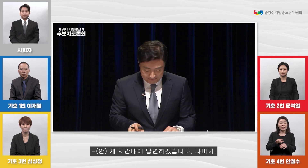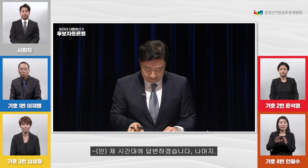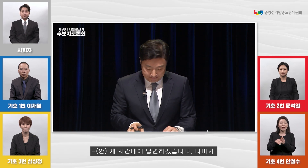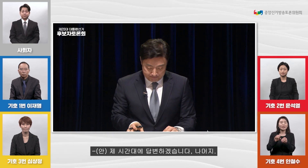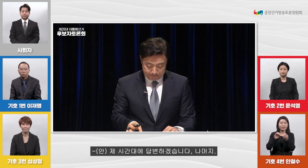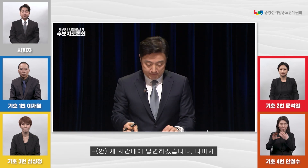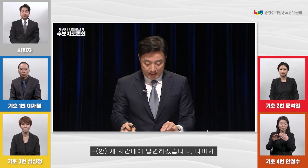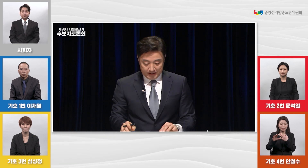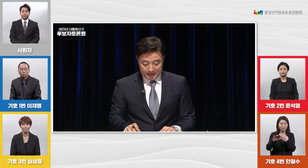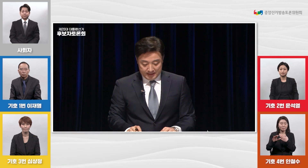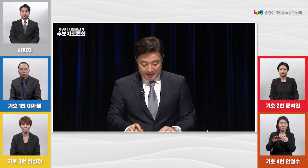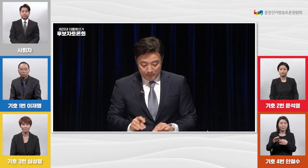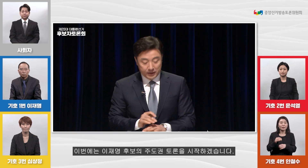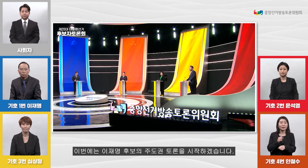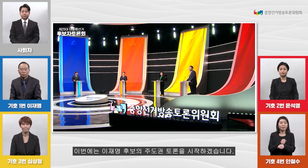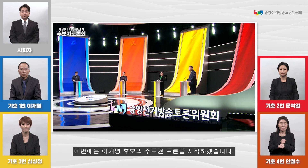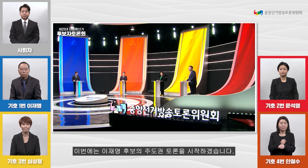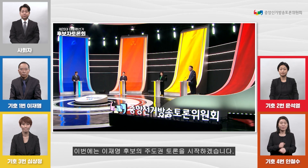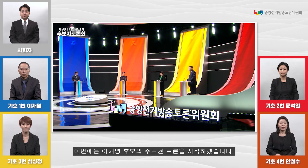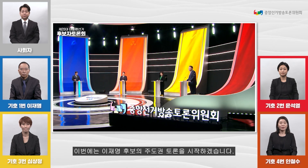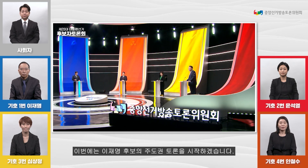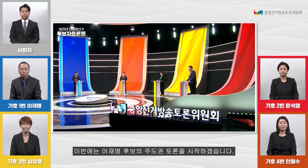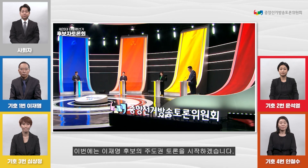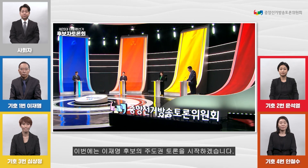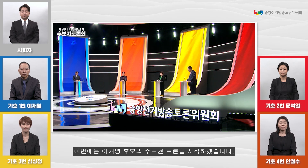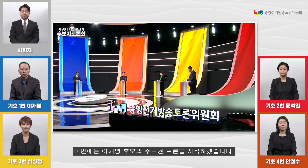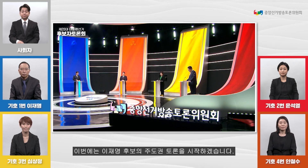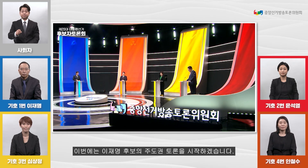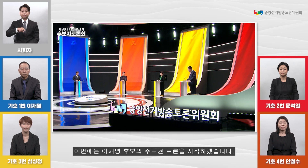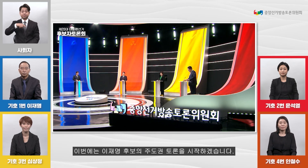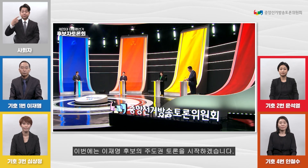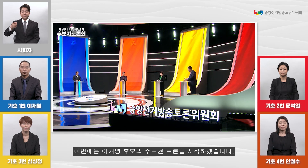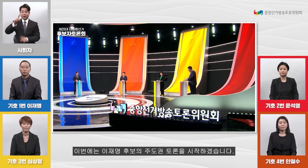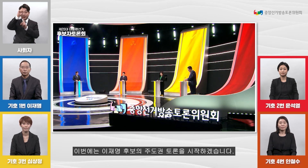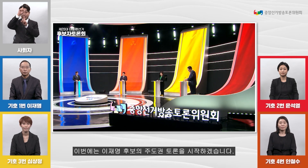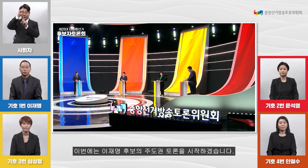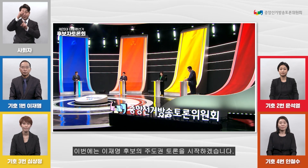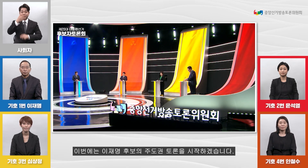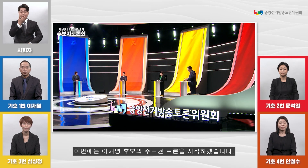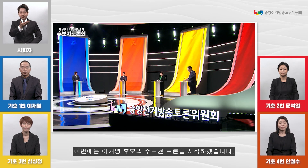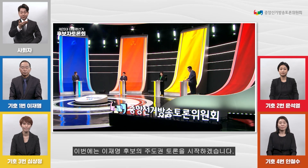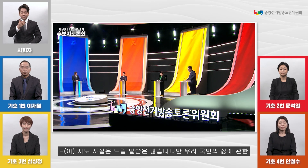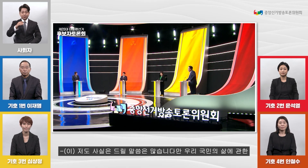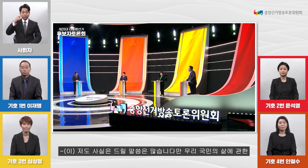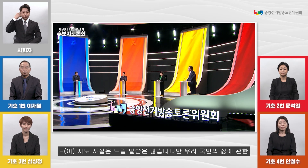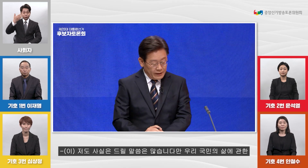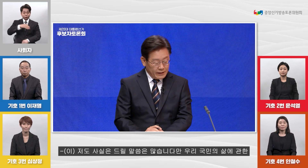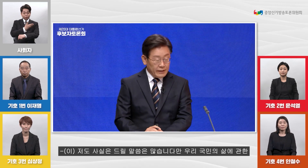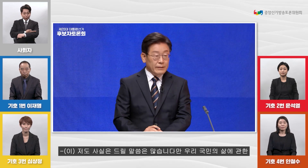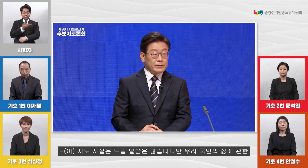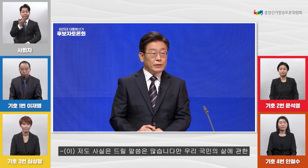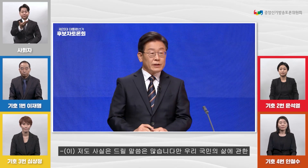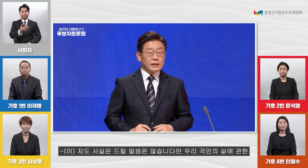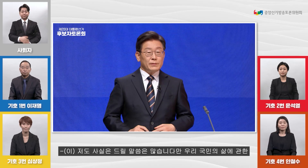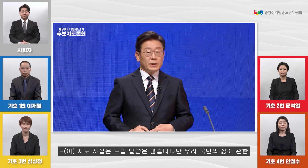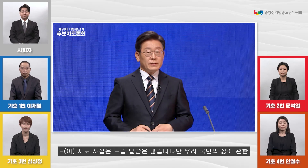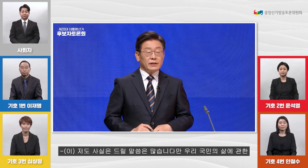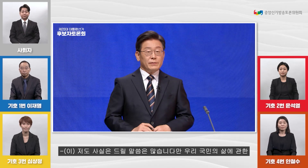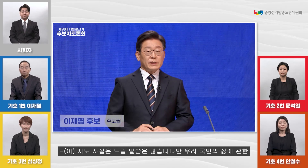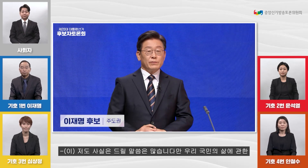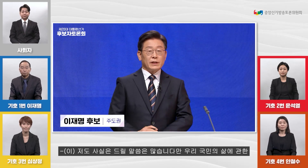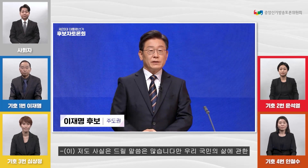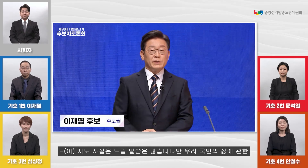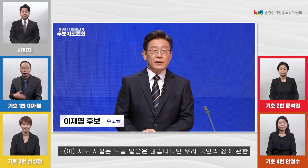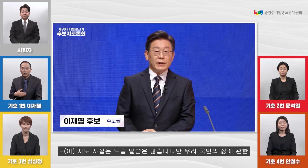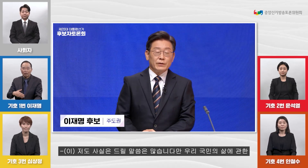예. 나머지 이번에는 이재명 후보의 주도권 토론을 시작하겠습니다. 네, 저도 사실 뭐